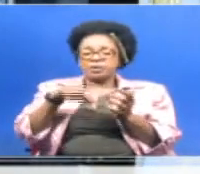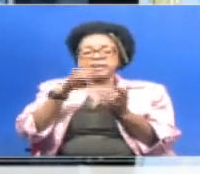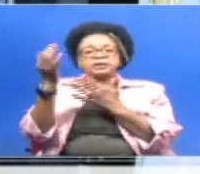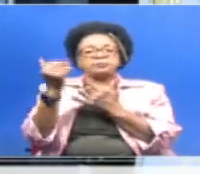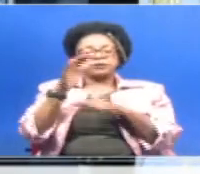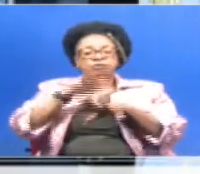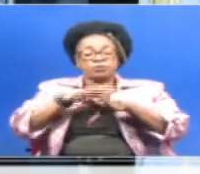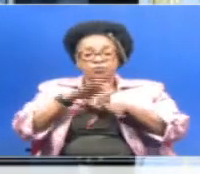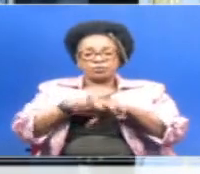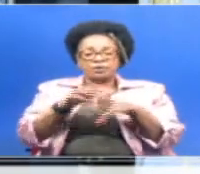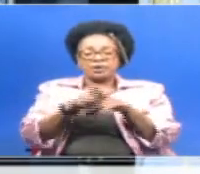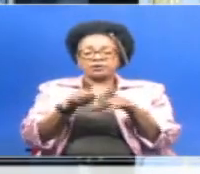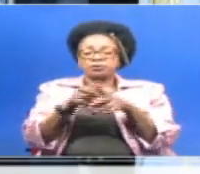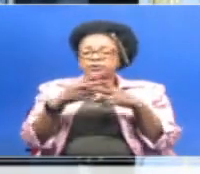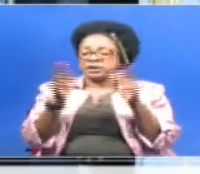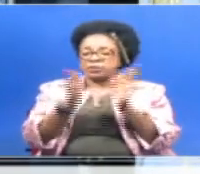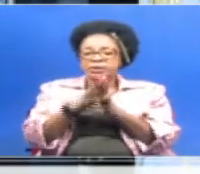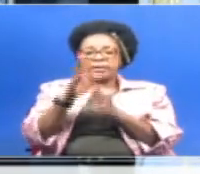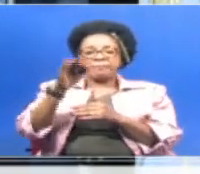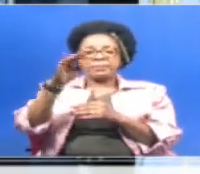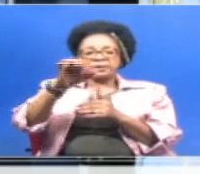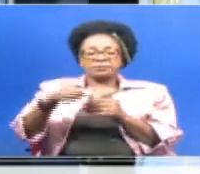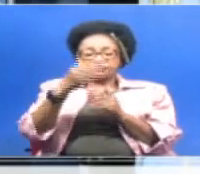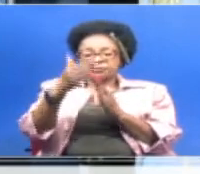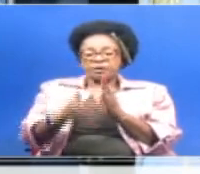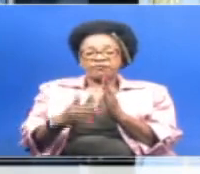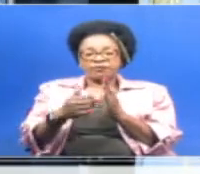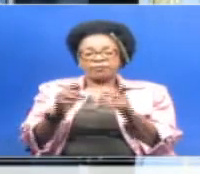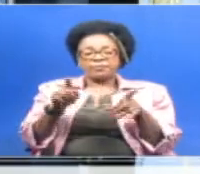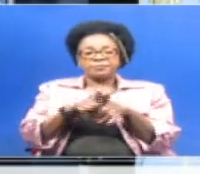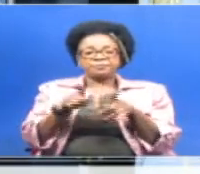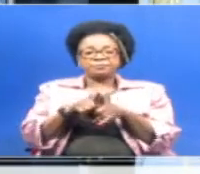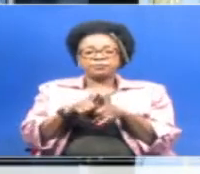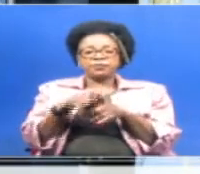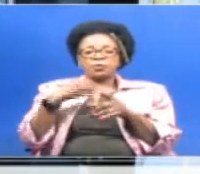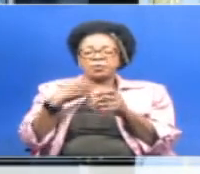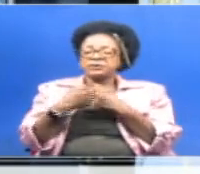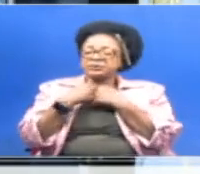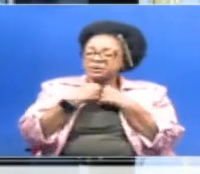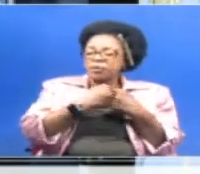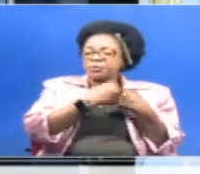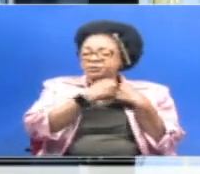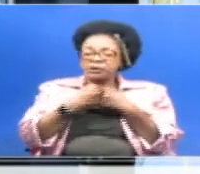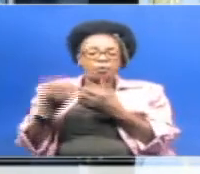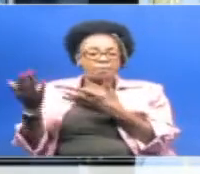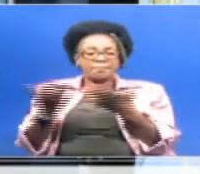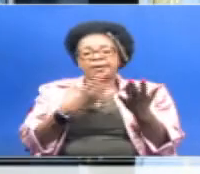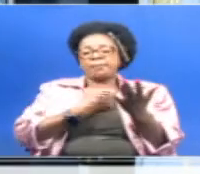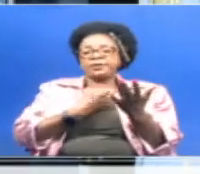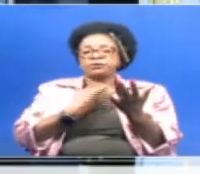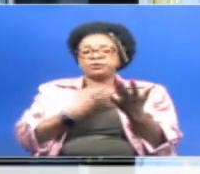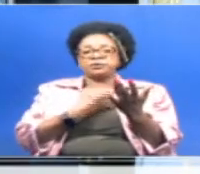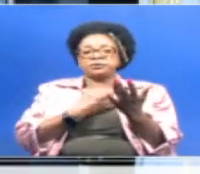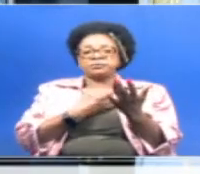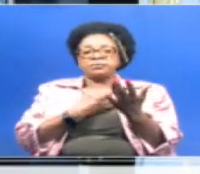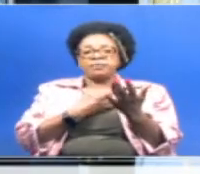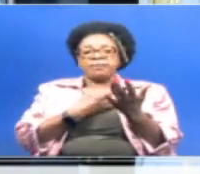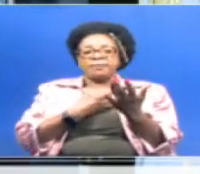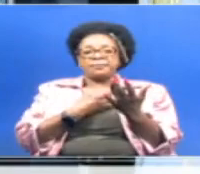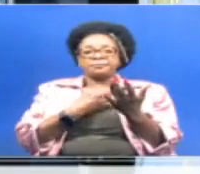huko tukianzia na mile up to half. So we hope tutaenda kungangana tulete medals nyumbani na to break records.